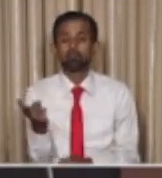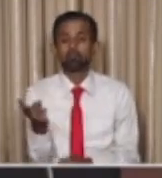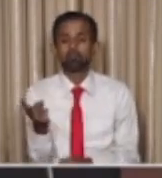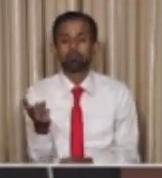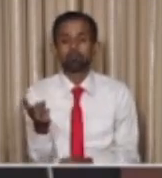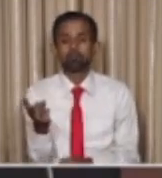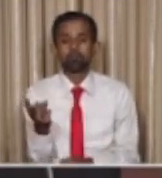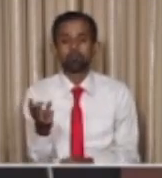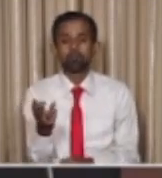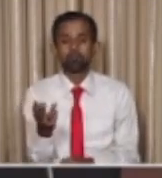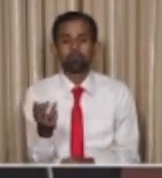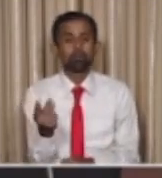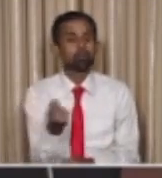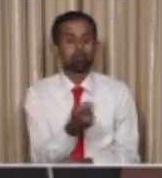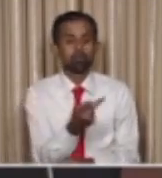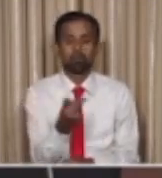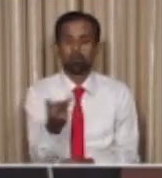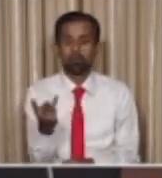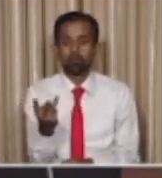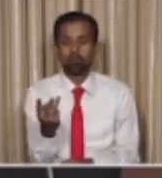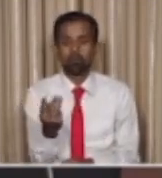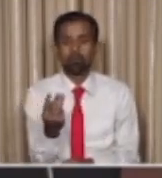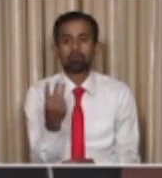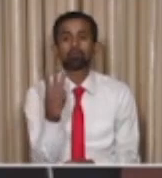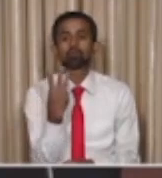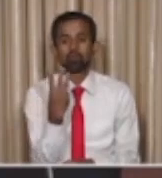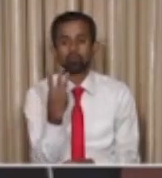ඉස්සරහ කී දෙනාද ඉන්නේ? 3 දෙනා ඉන්නේ.